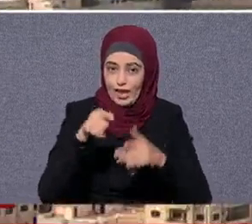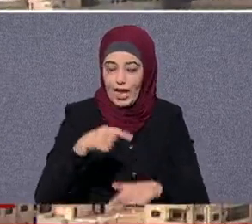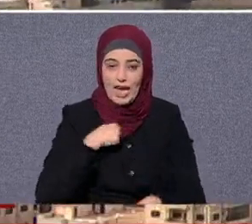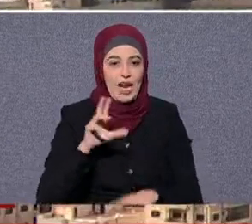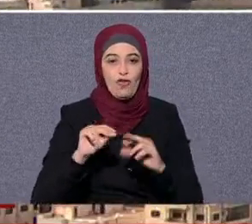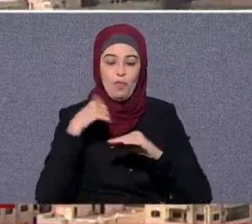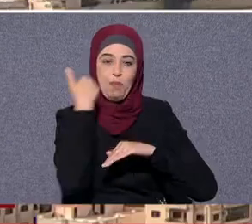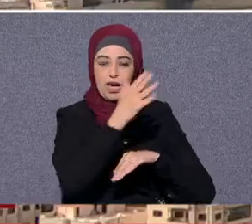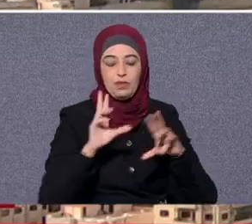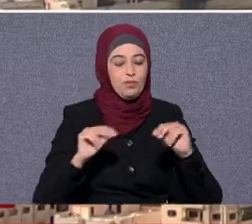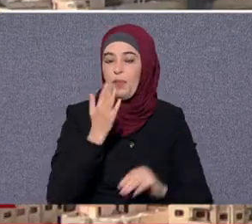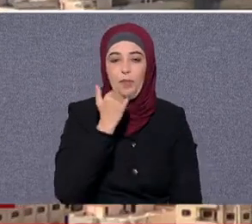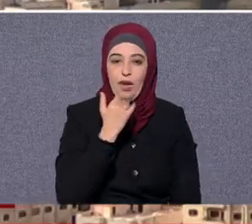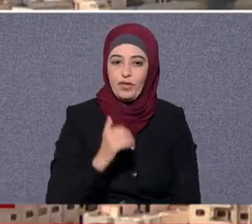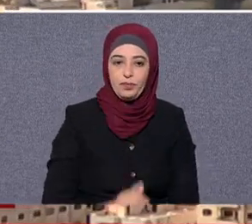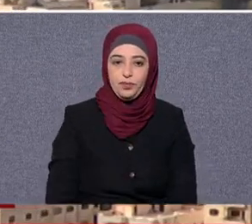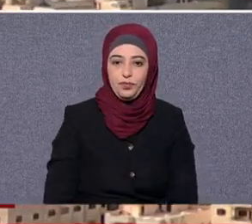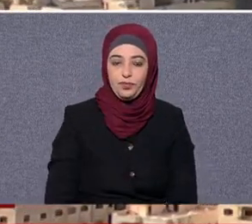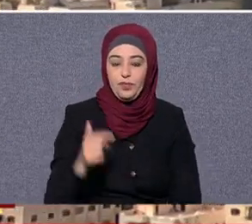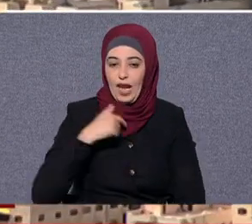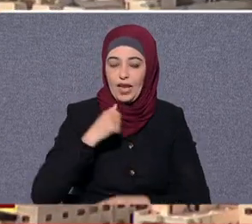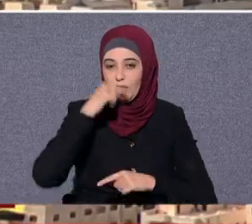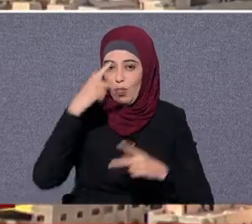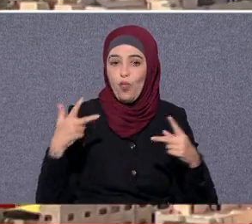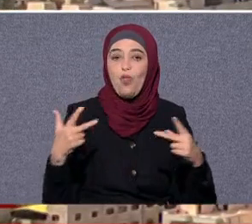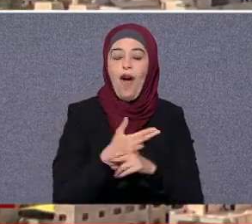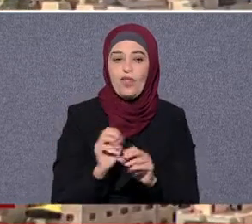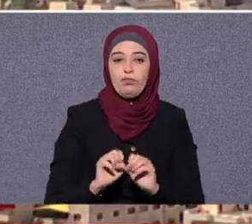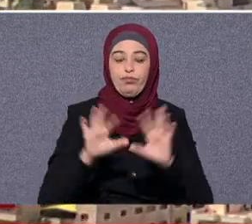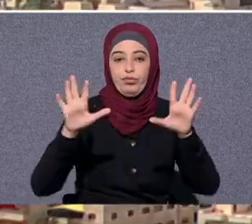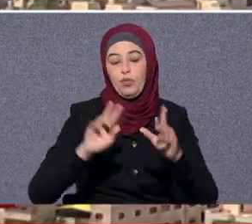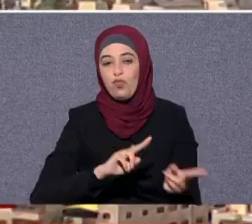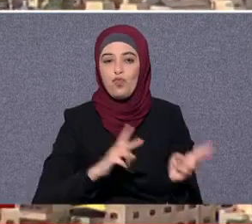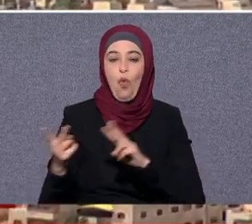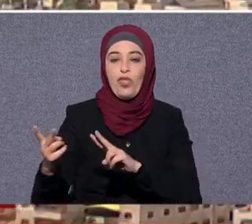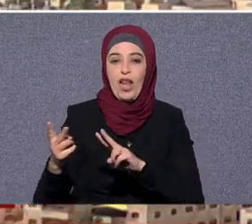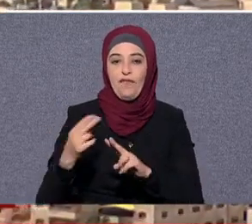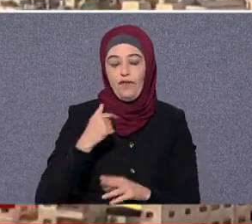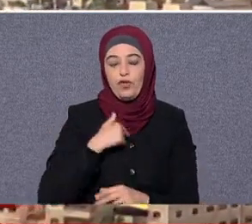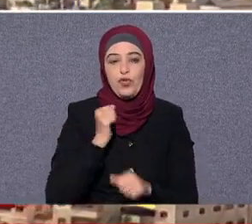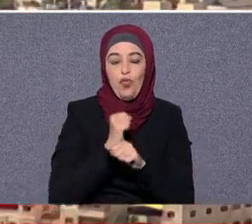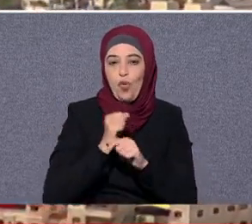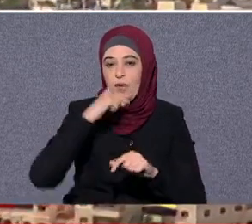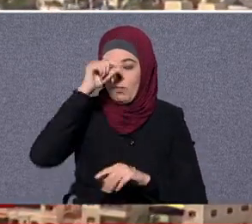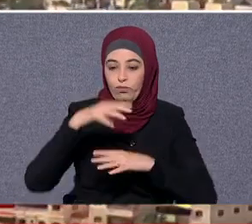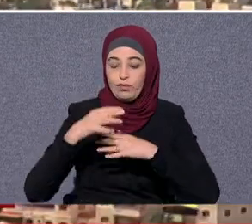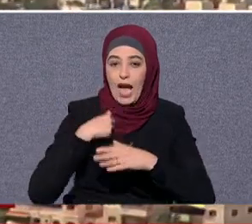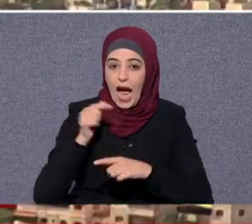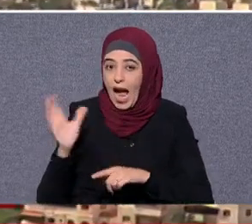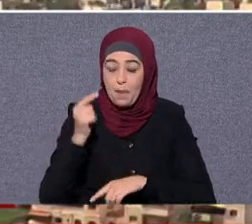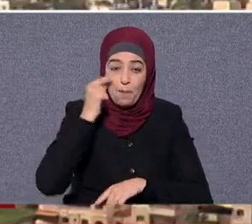المسلك من التعاطي مع هذا المرض، وانما احنا سلكنا منحى آخر، وهو